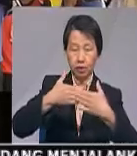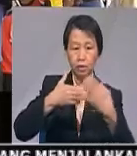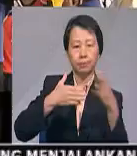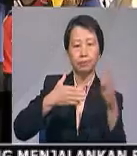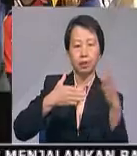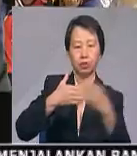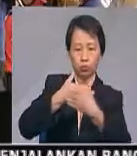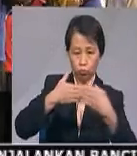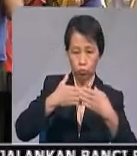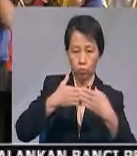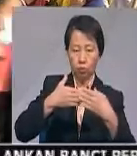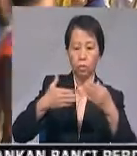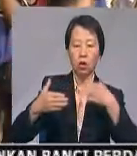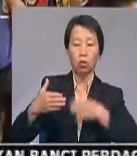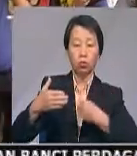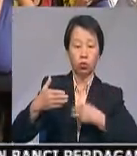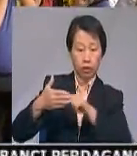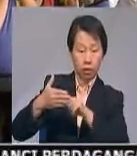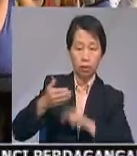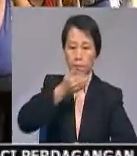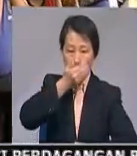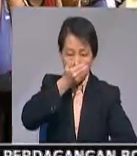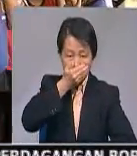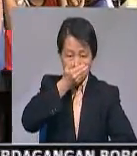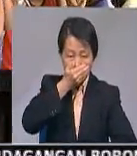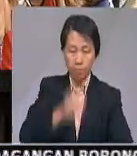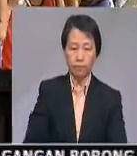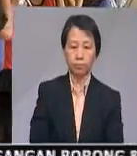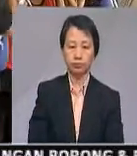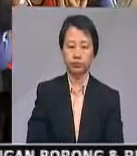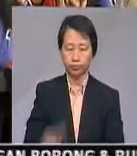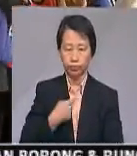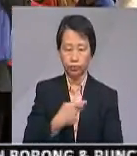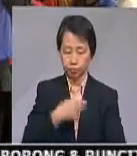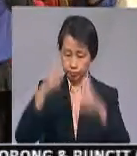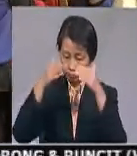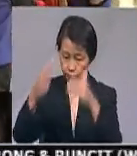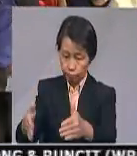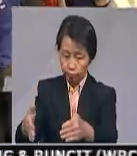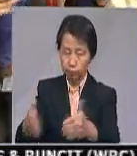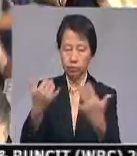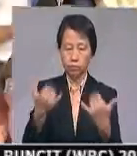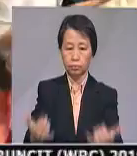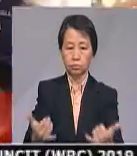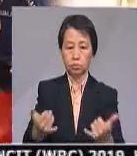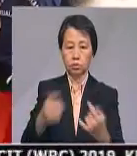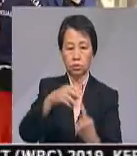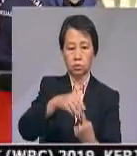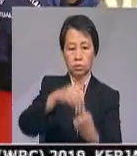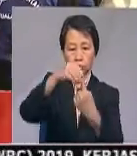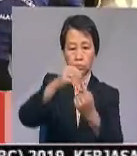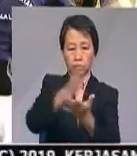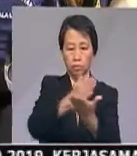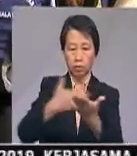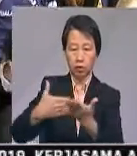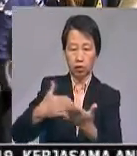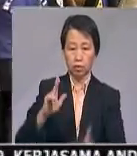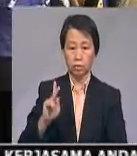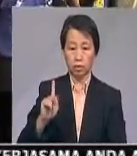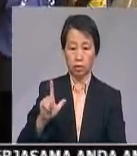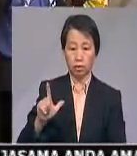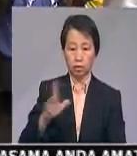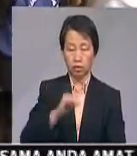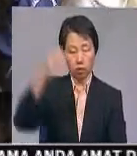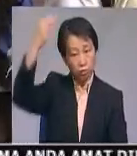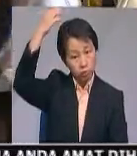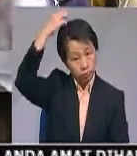Kita lebih kepada prihatin pada apa yang berlaku pada negara kita bermasa ini, terutamanya di bahagian Kuala Lumpur dan